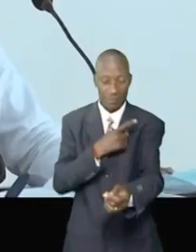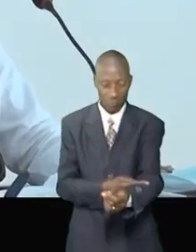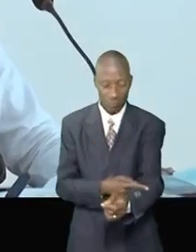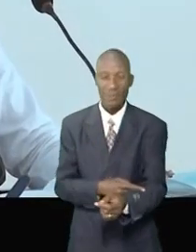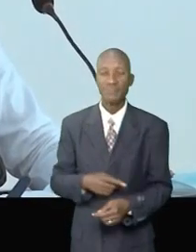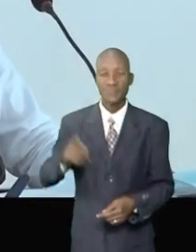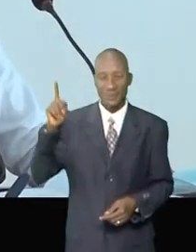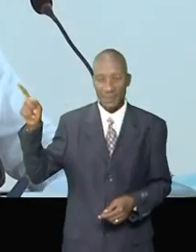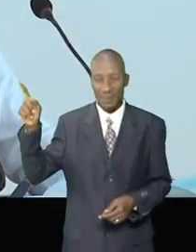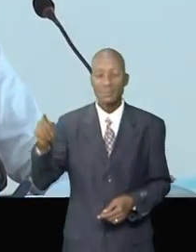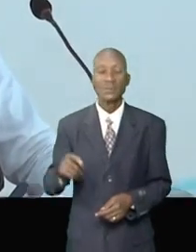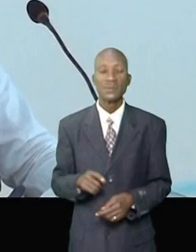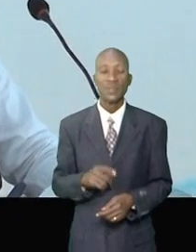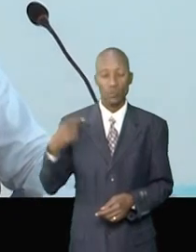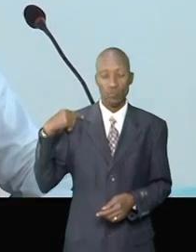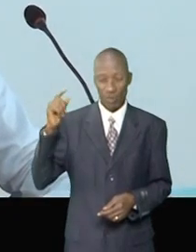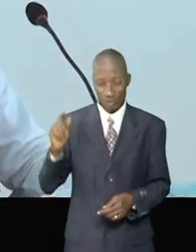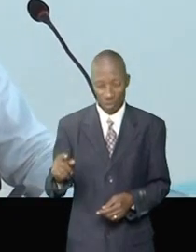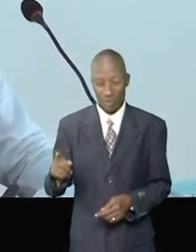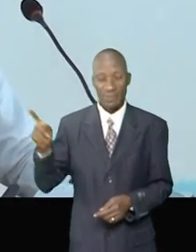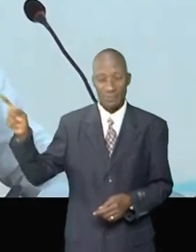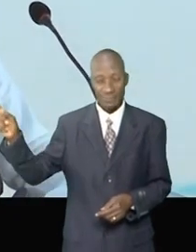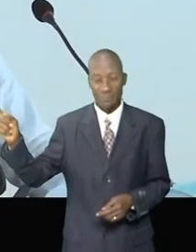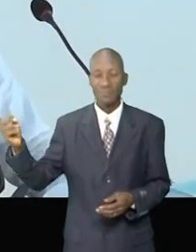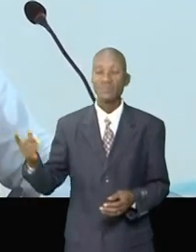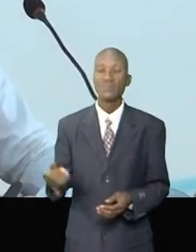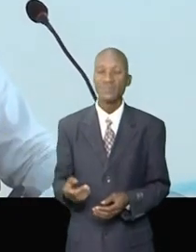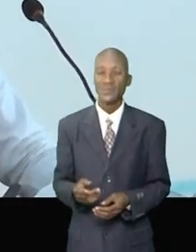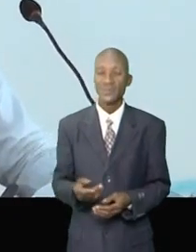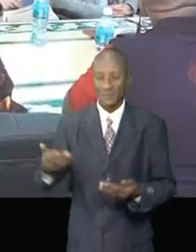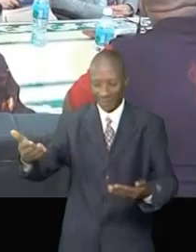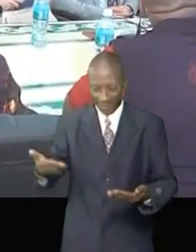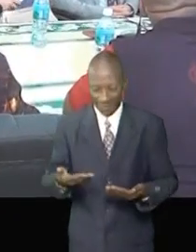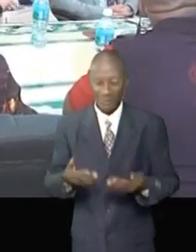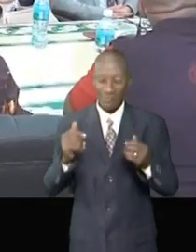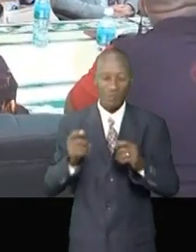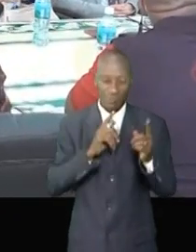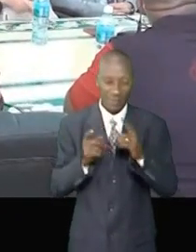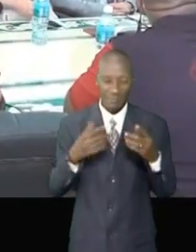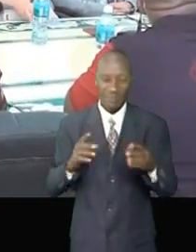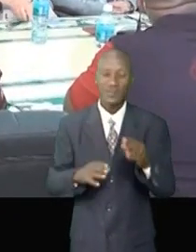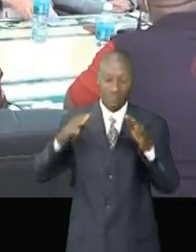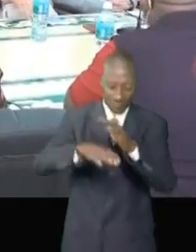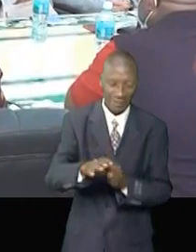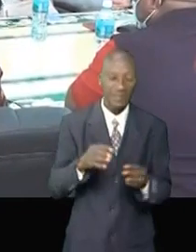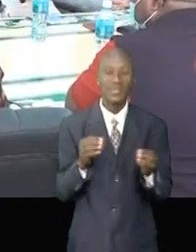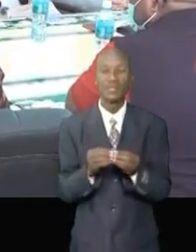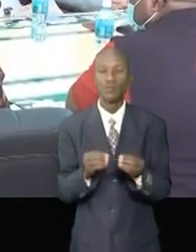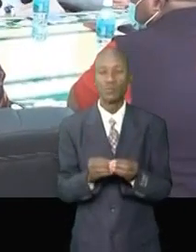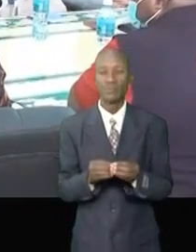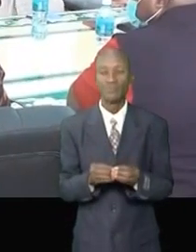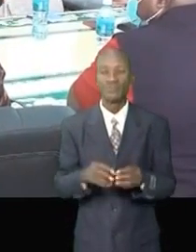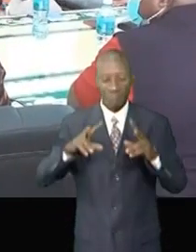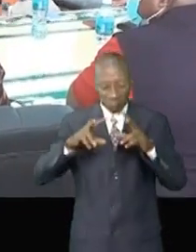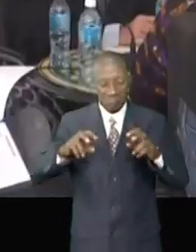les conseillers principaux, Christian Boucheri, une trentaine de représentants humanitaires ont répondu à l'invitation. Toutes les parties se sont accordées